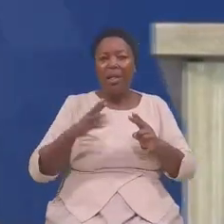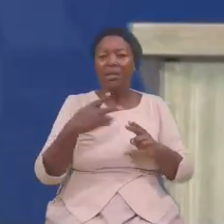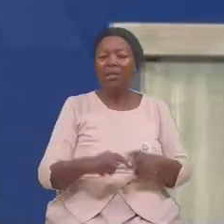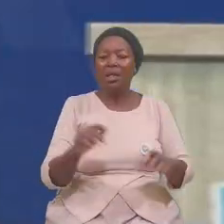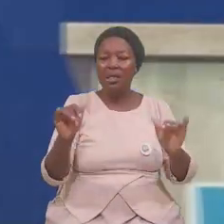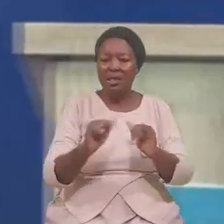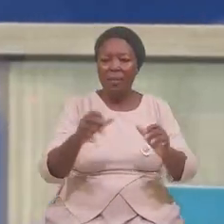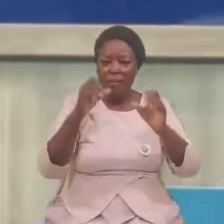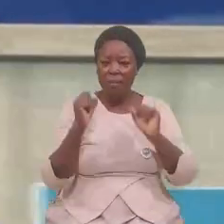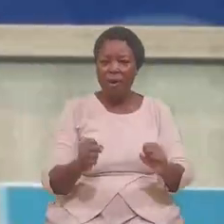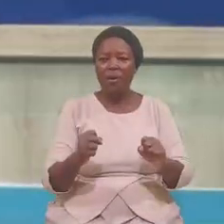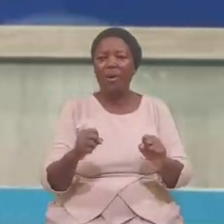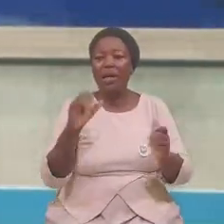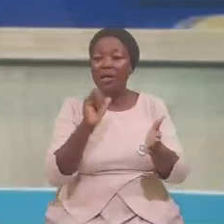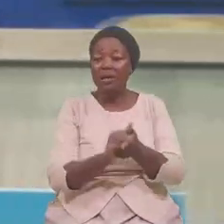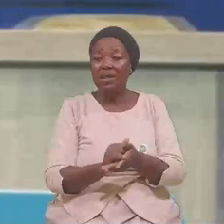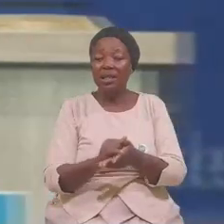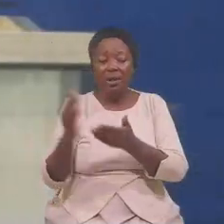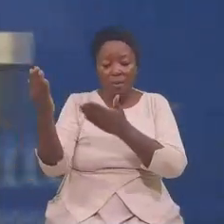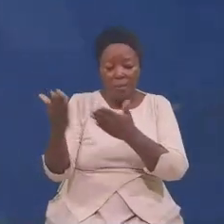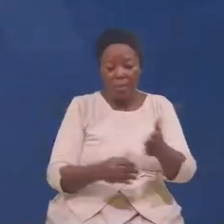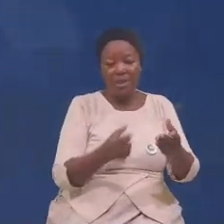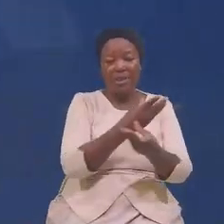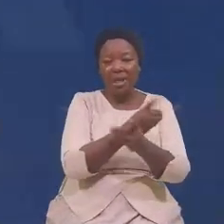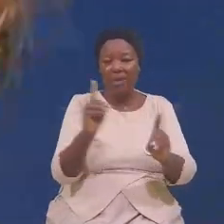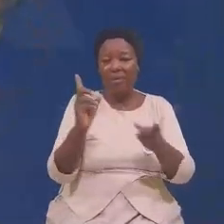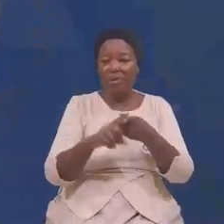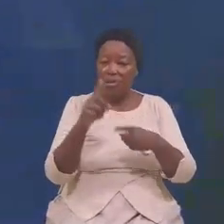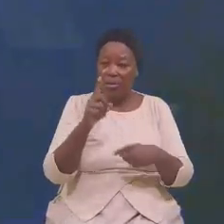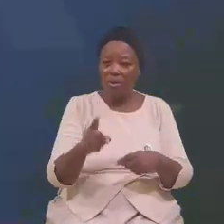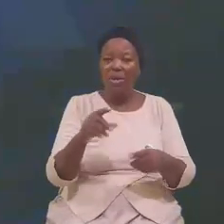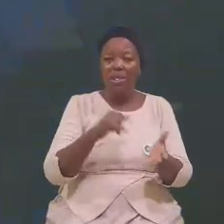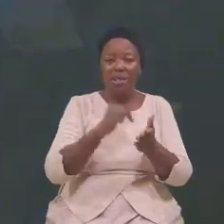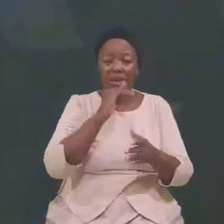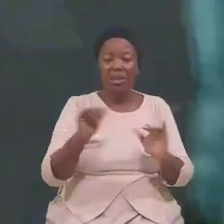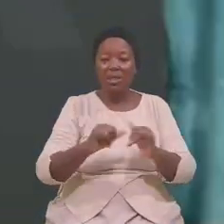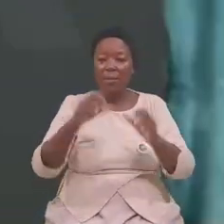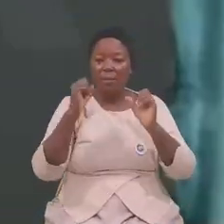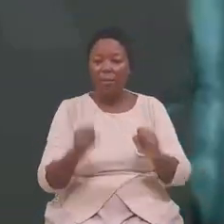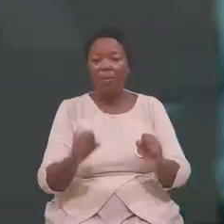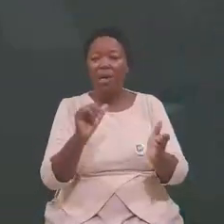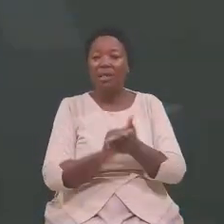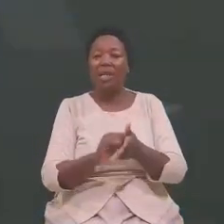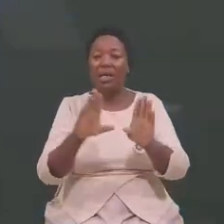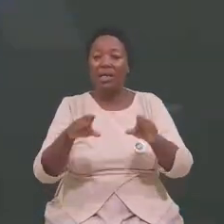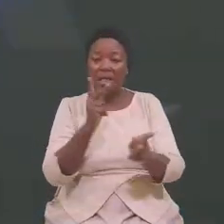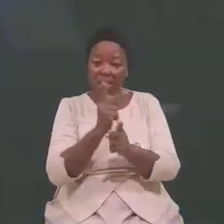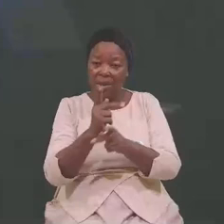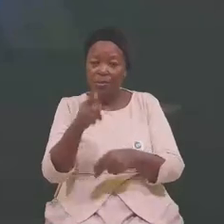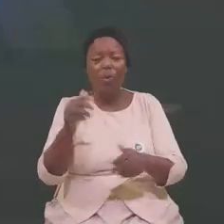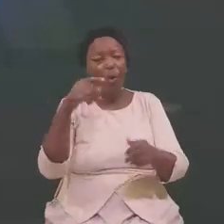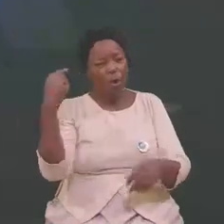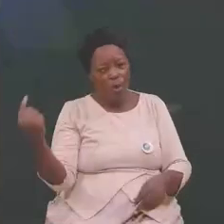puissance qui apporte la délivrance dans ta vie, c'est la même puissance qui te garde toujours dans